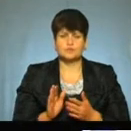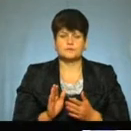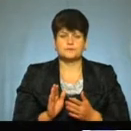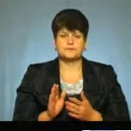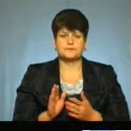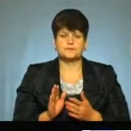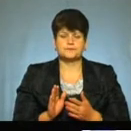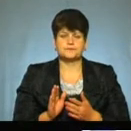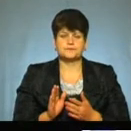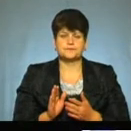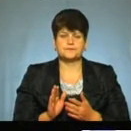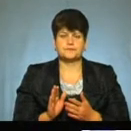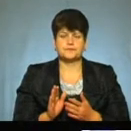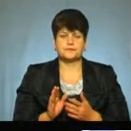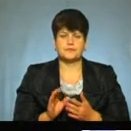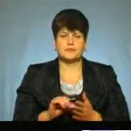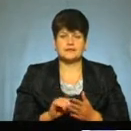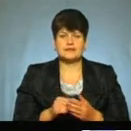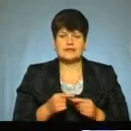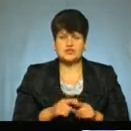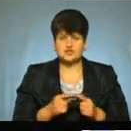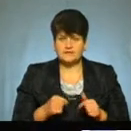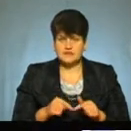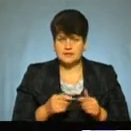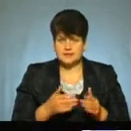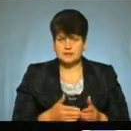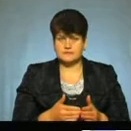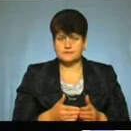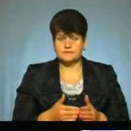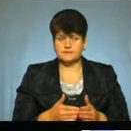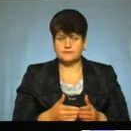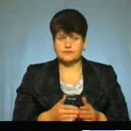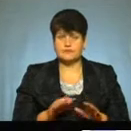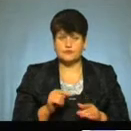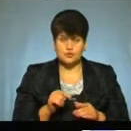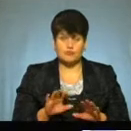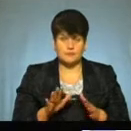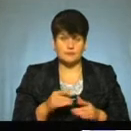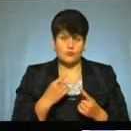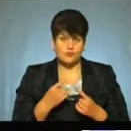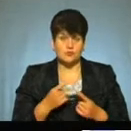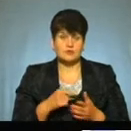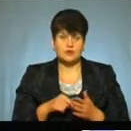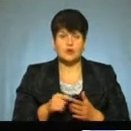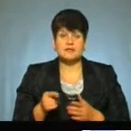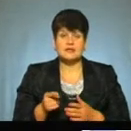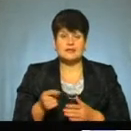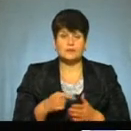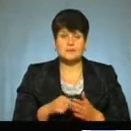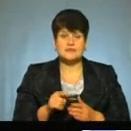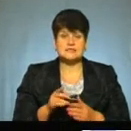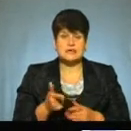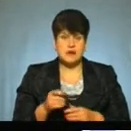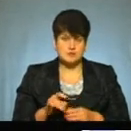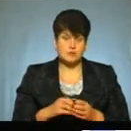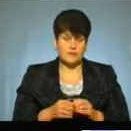відповідно представлена в технічний відділ, в даному випадку ми ведемо мову про Тернопільміськгаз, і проблема буде вирішена. Тобто